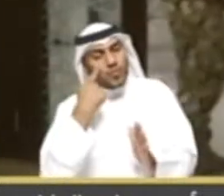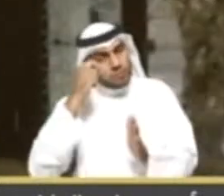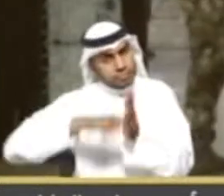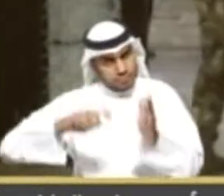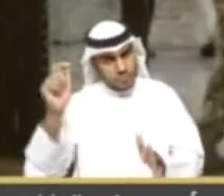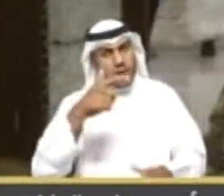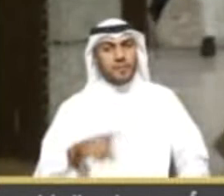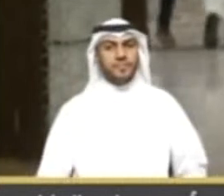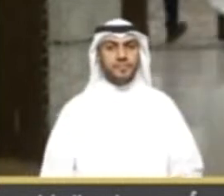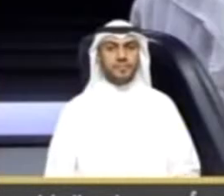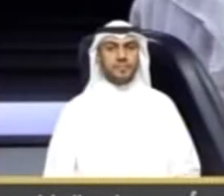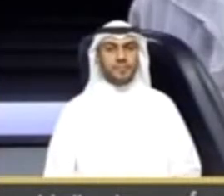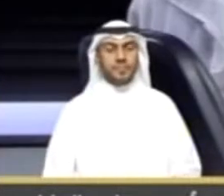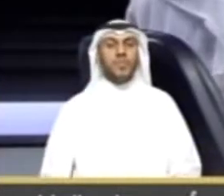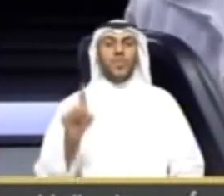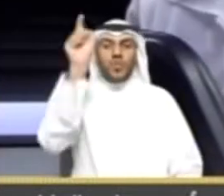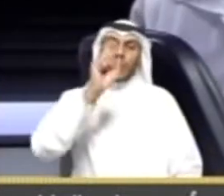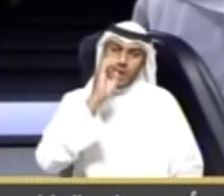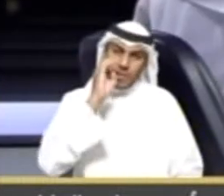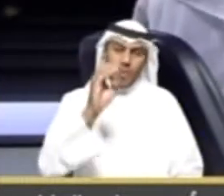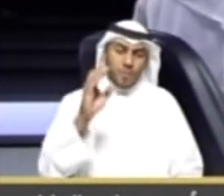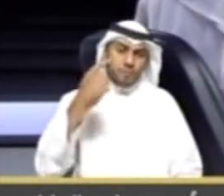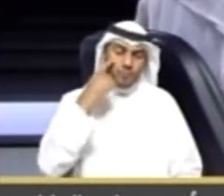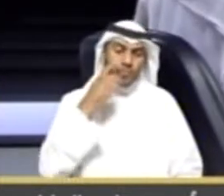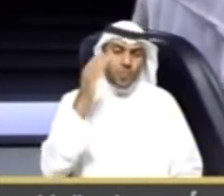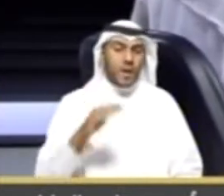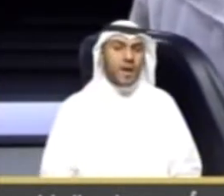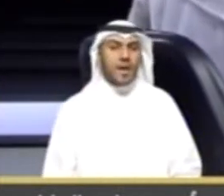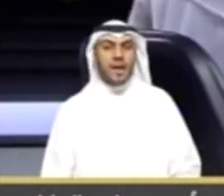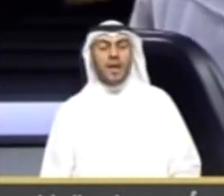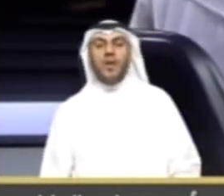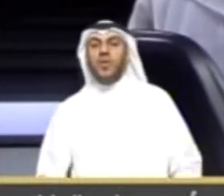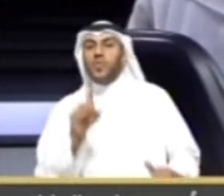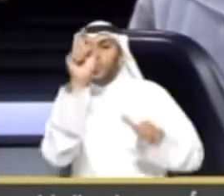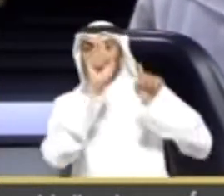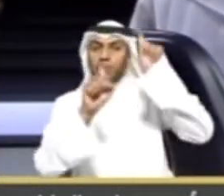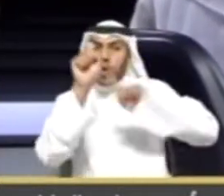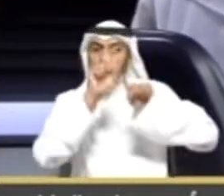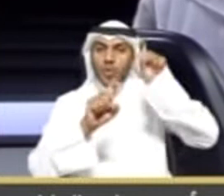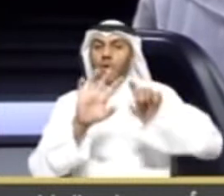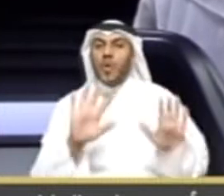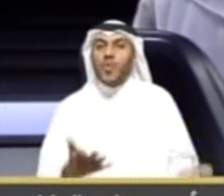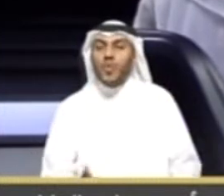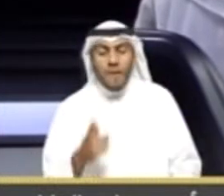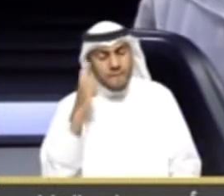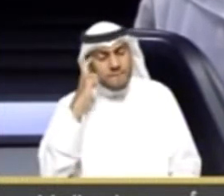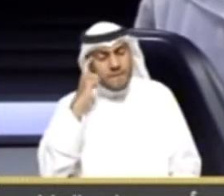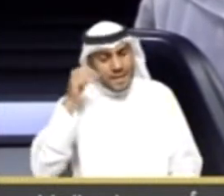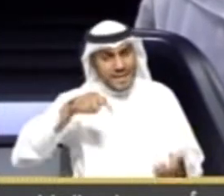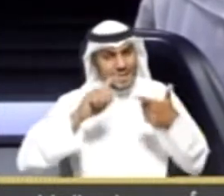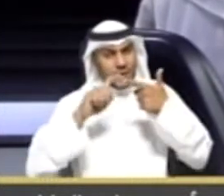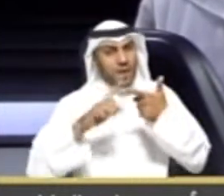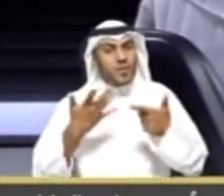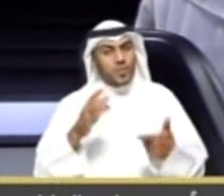نعم. نواف، هل تحدثنا يعني عن بقية البنود المدرجة في هذه الجلسة؟ ما هي التوقعات أيضا؟